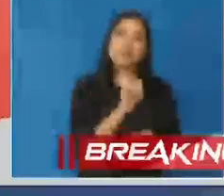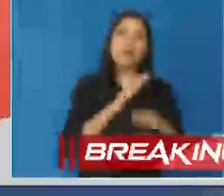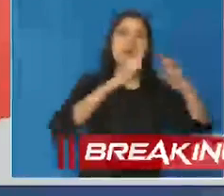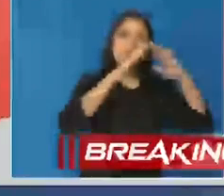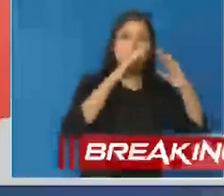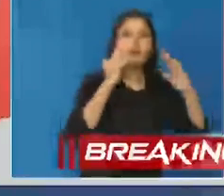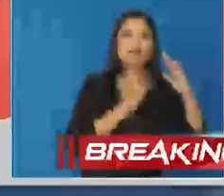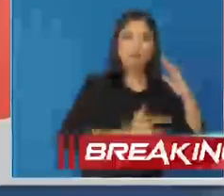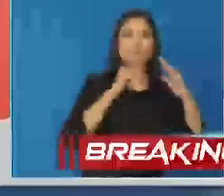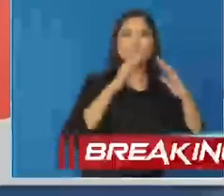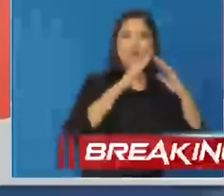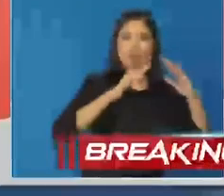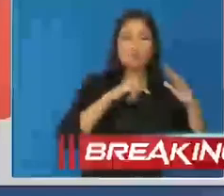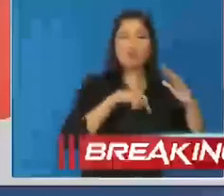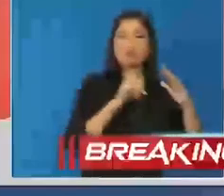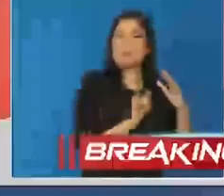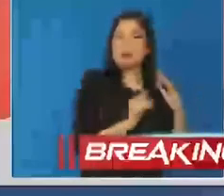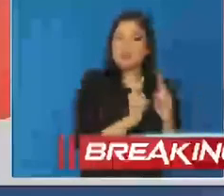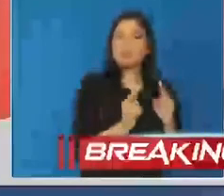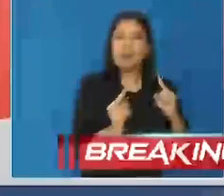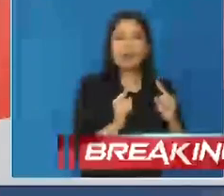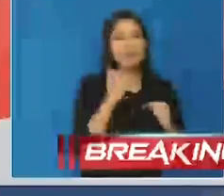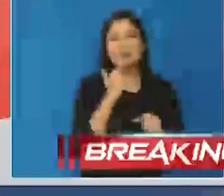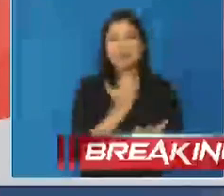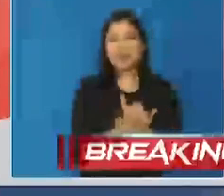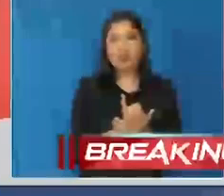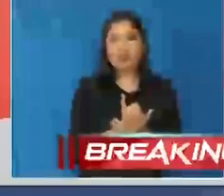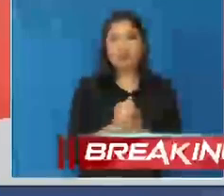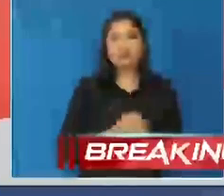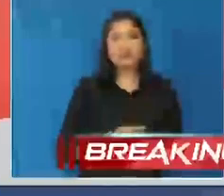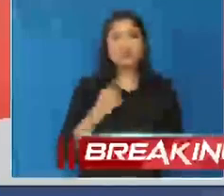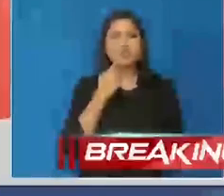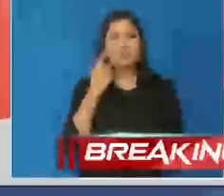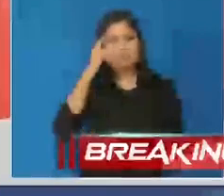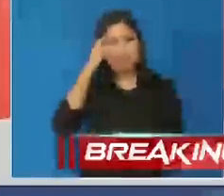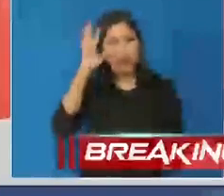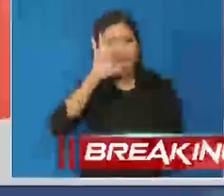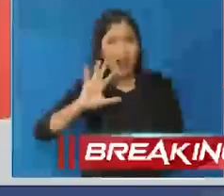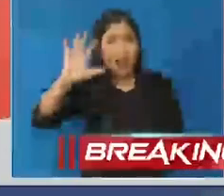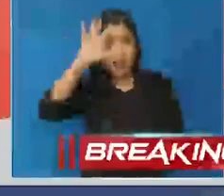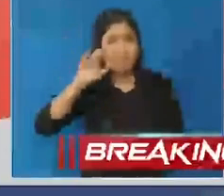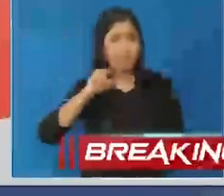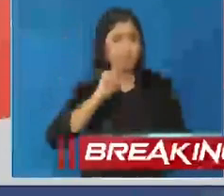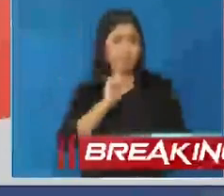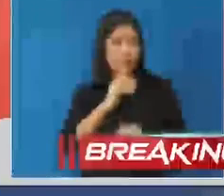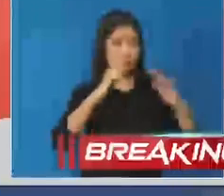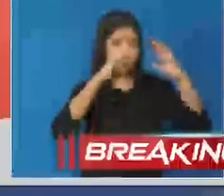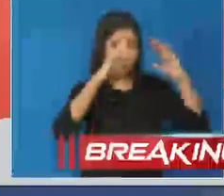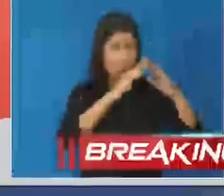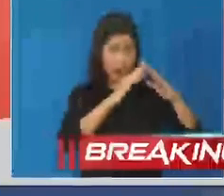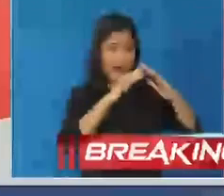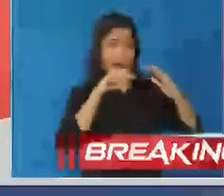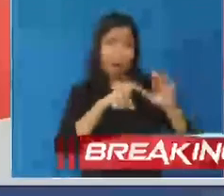dalam rumah ini menjadi sesuatu yang penting kita bisa membayangkan apa bidaran satu rumah ada enam orang